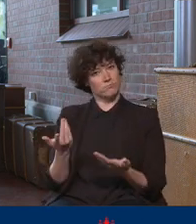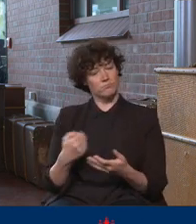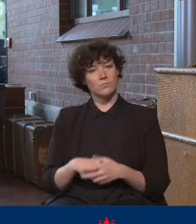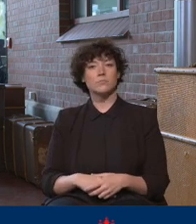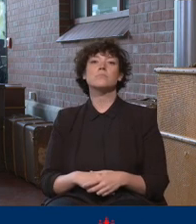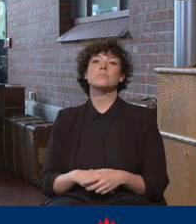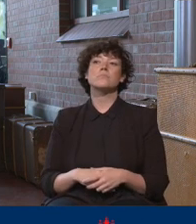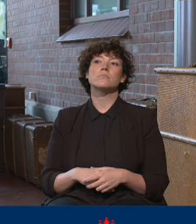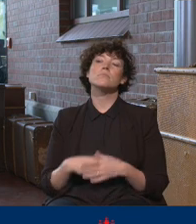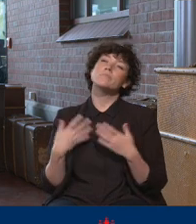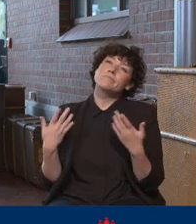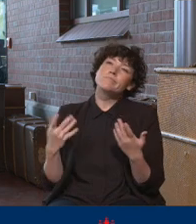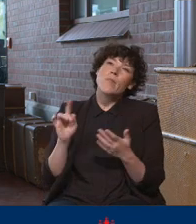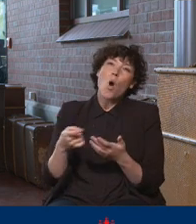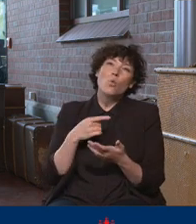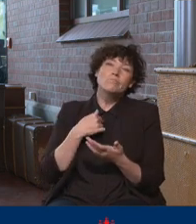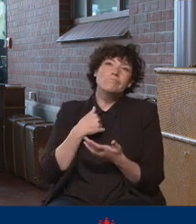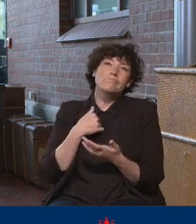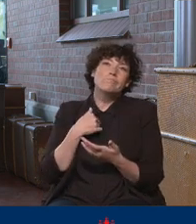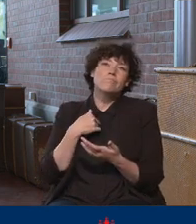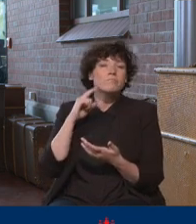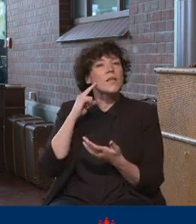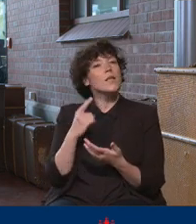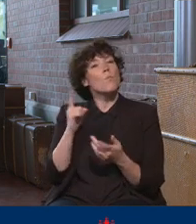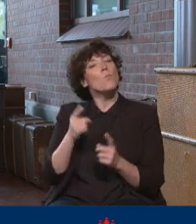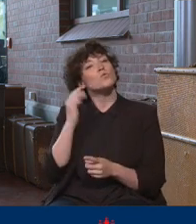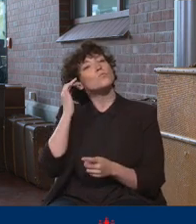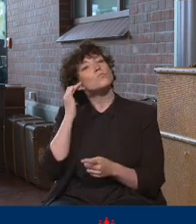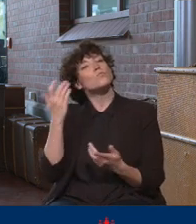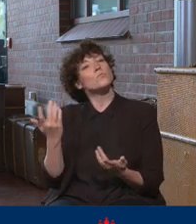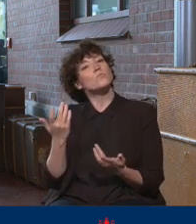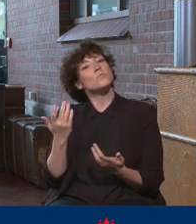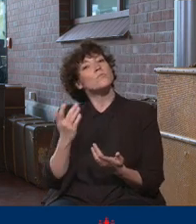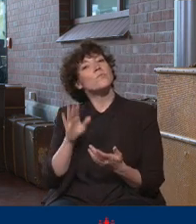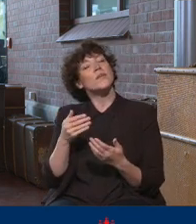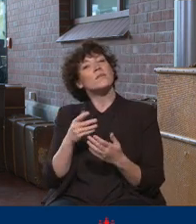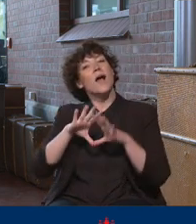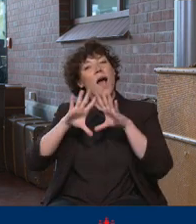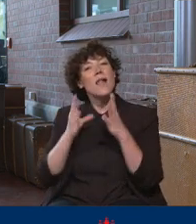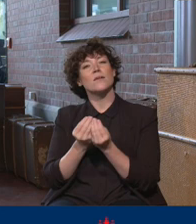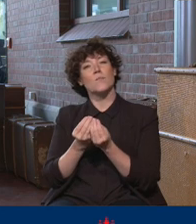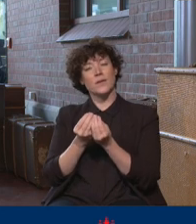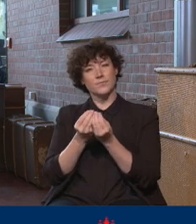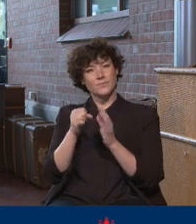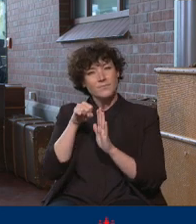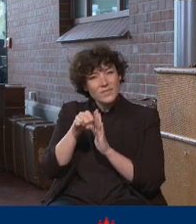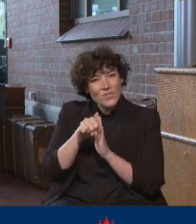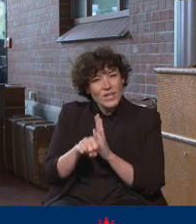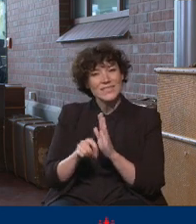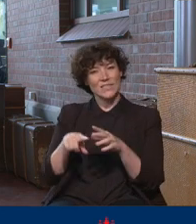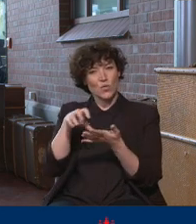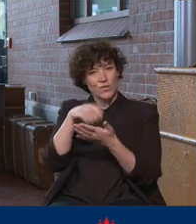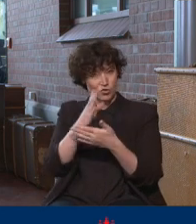ich denke aber auch dass man bedenken muss dass durch die nachverdichtung insgesamt im stadtteil man noch